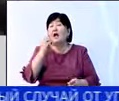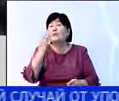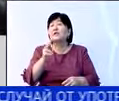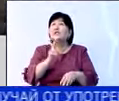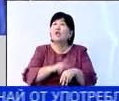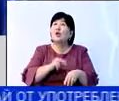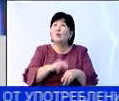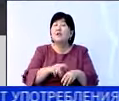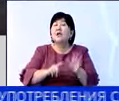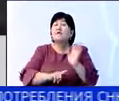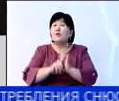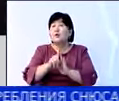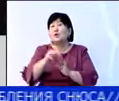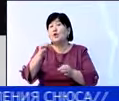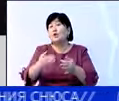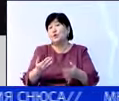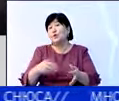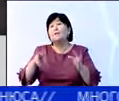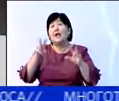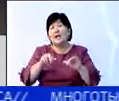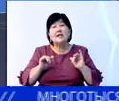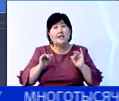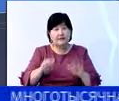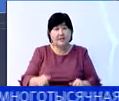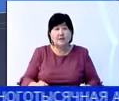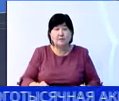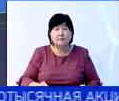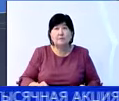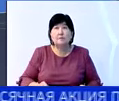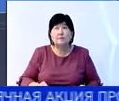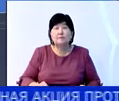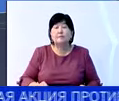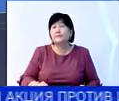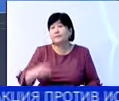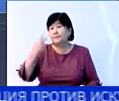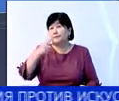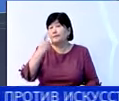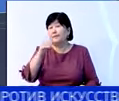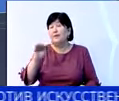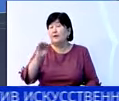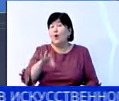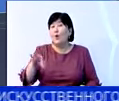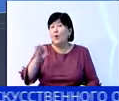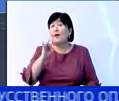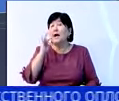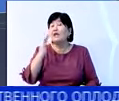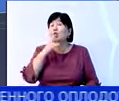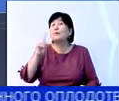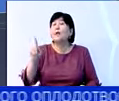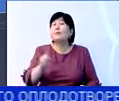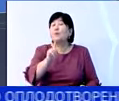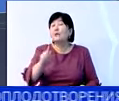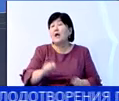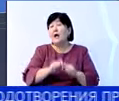отдела полиции. Ведется досудебное расследование. 21 февраля в областном историко-краеведческом